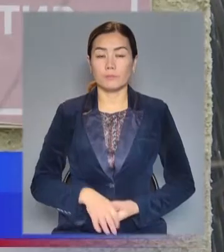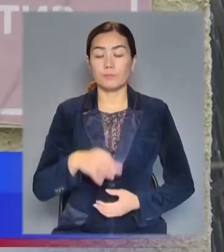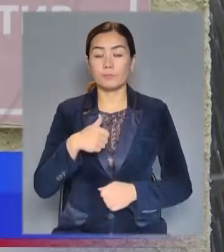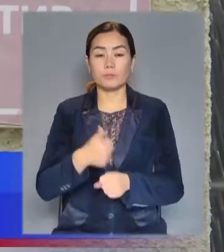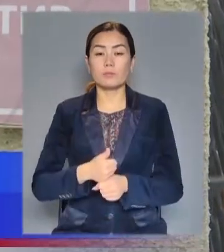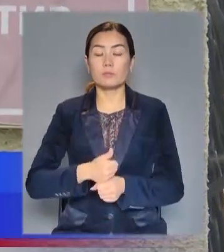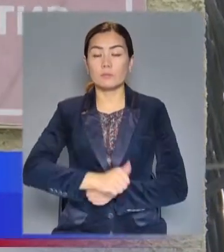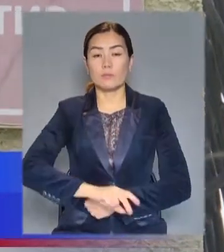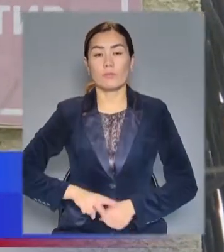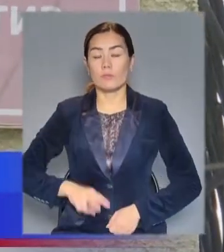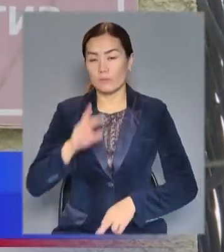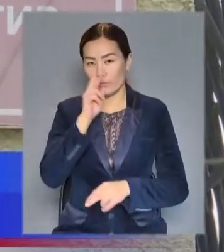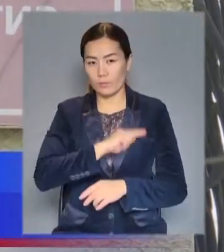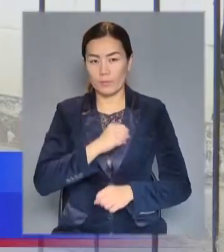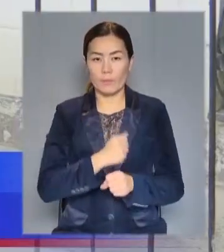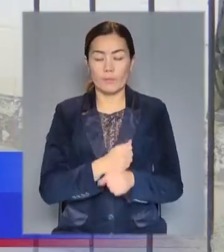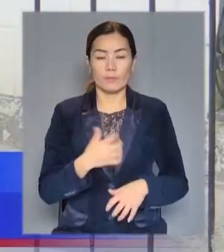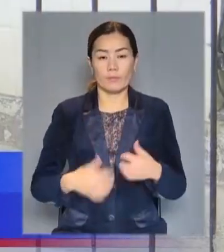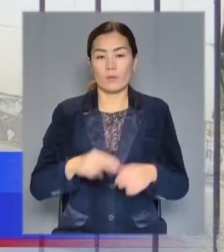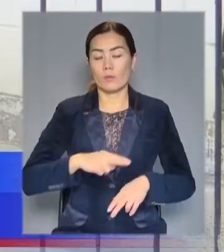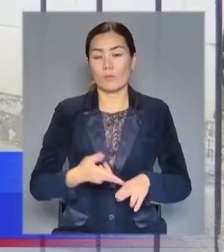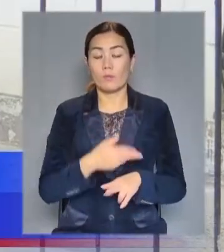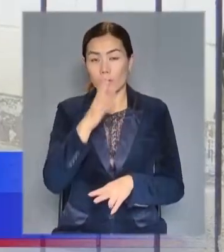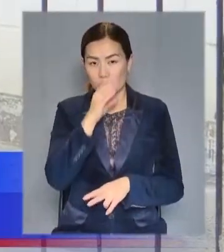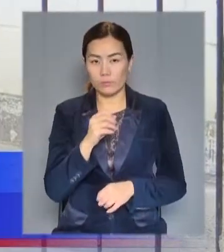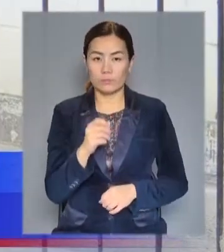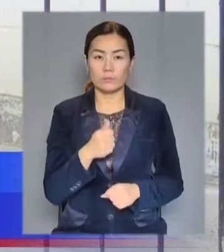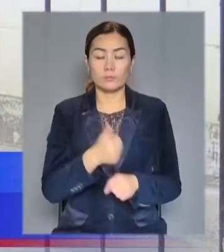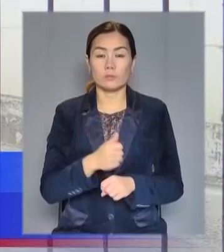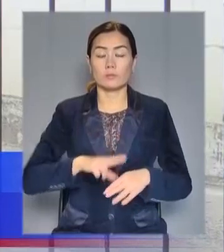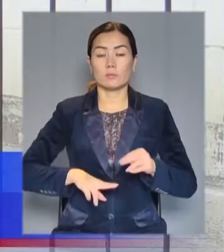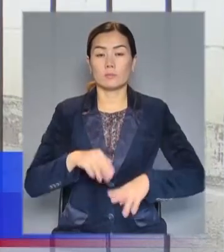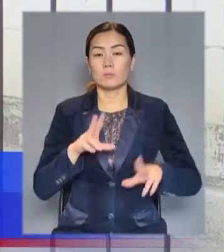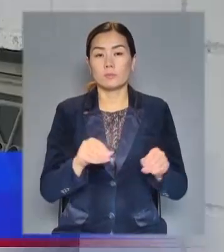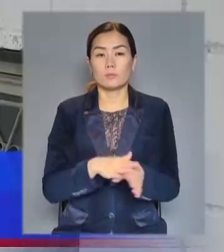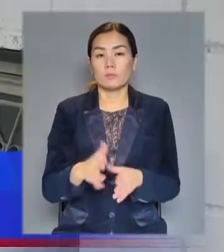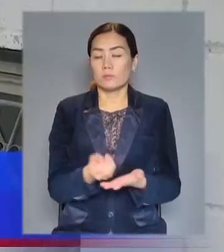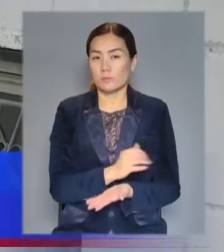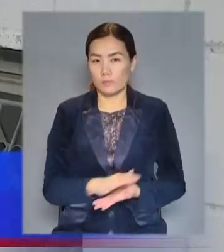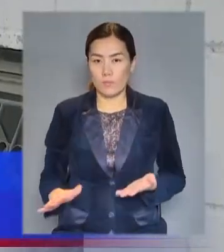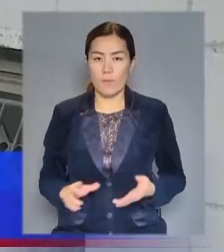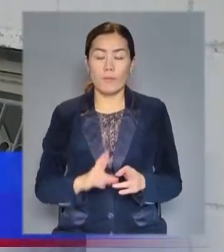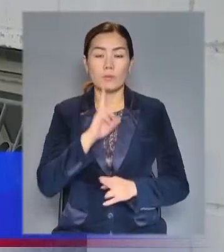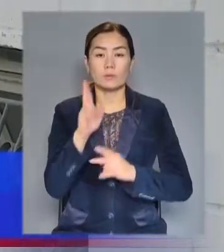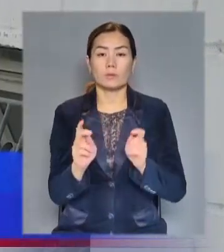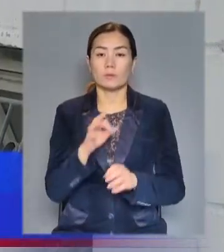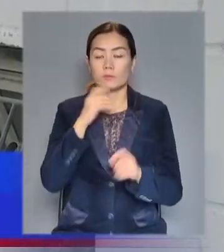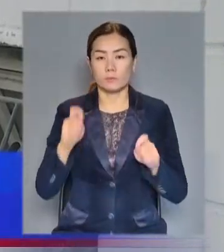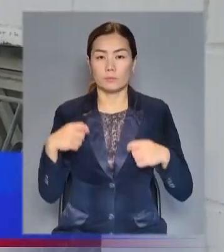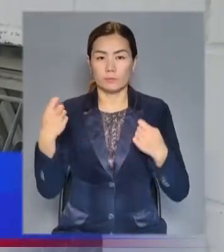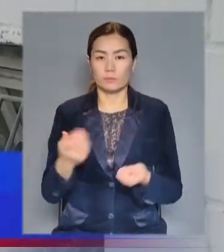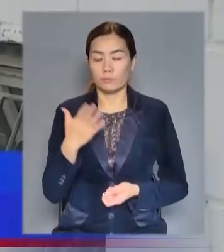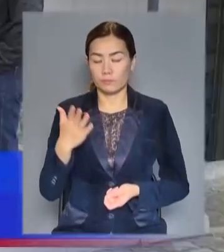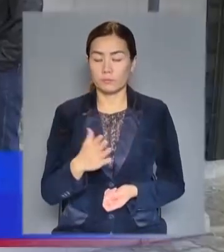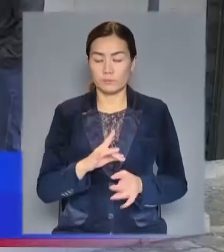Жауапсыз басшының кесірінен қызметкерлер жұмыссыз қалулары әбден мүмкін. Құр уәдеден шаршағандар мәселе шешімін таппаса, базынамызды жауапты